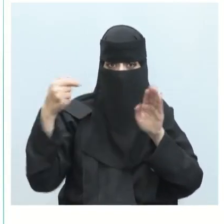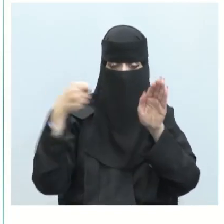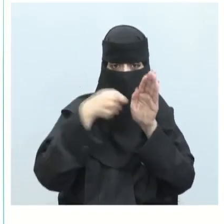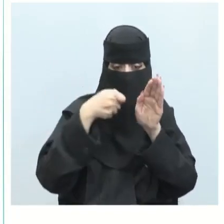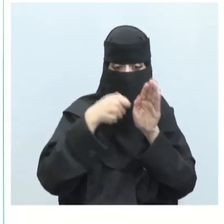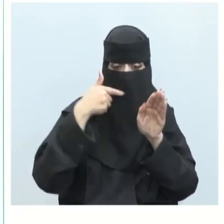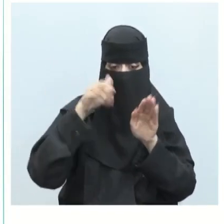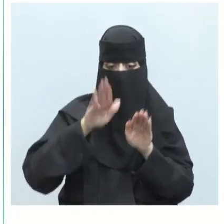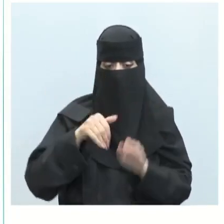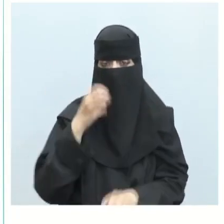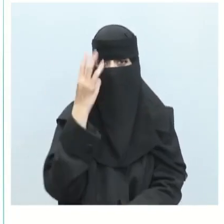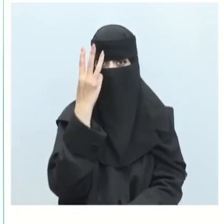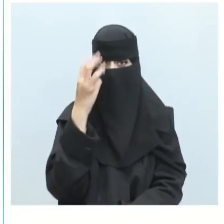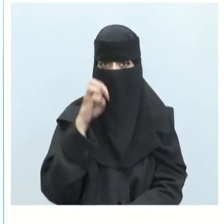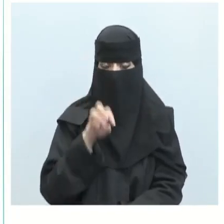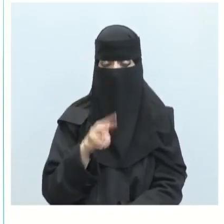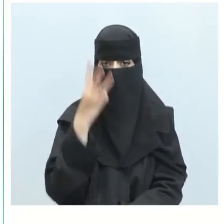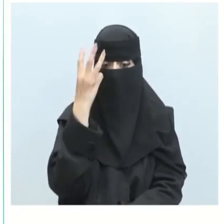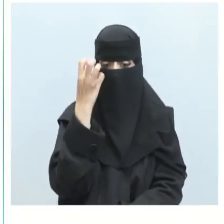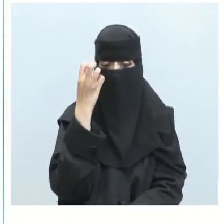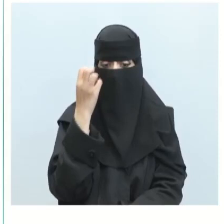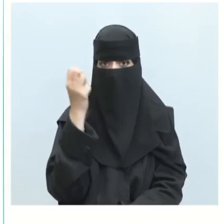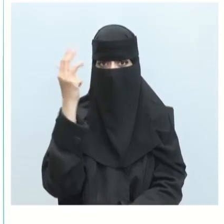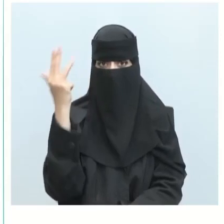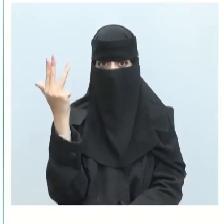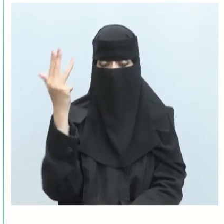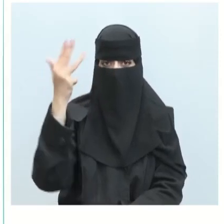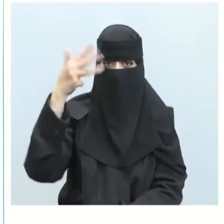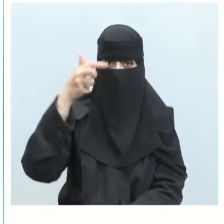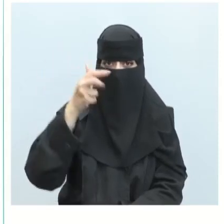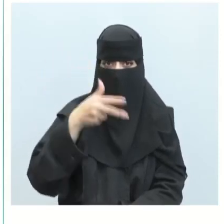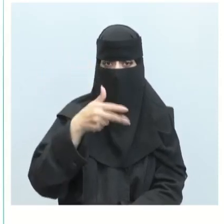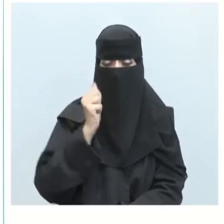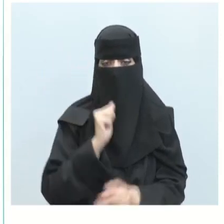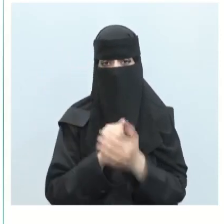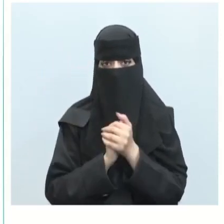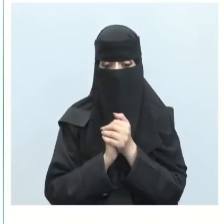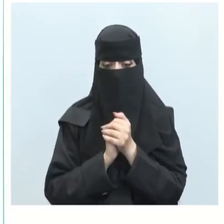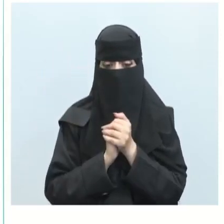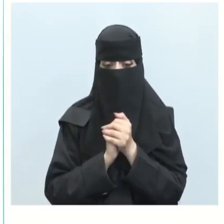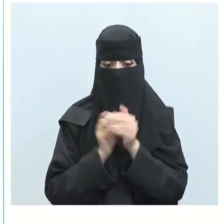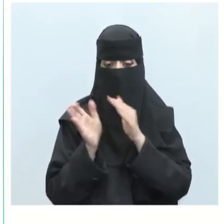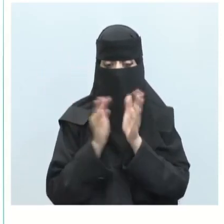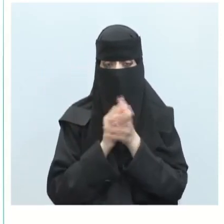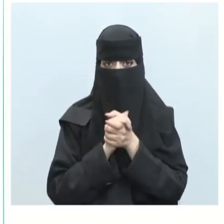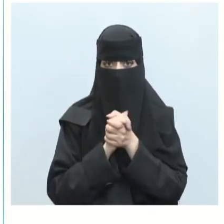المعلومات الاضافيه عرفنا ان المنفذ المستخدم في جهاز المصدر هو المنفذ